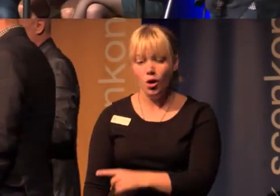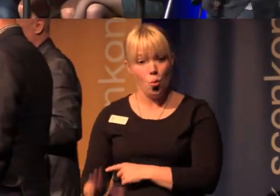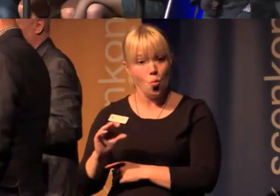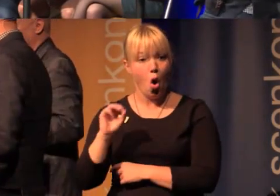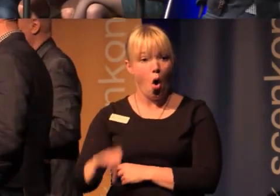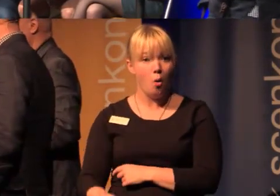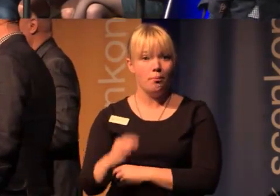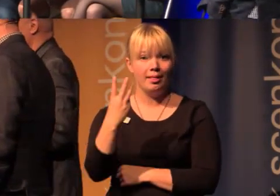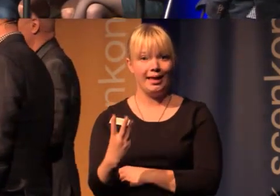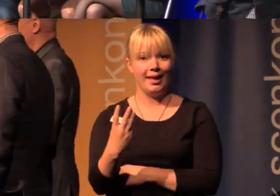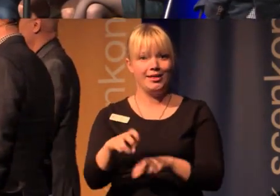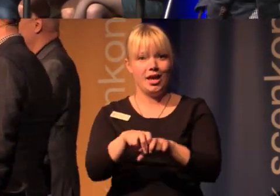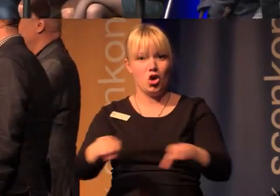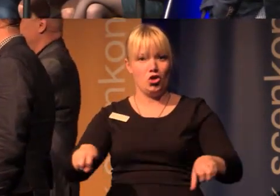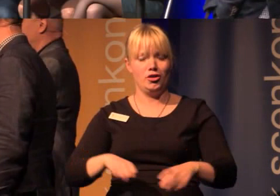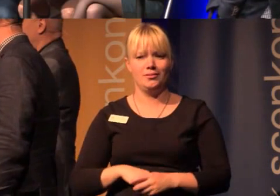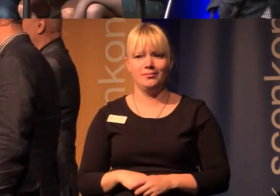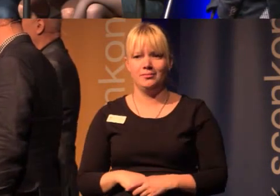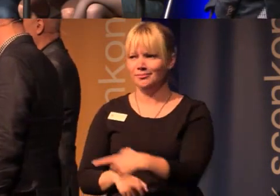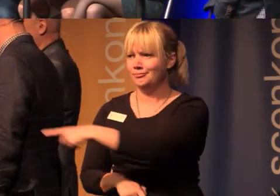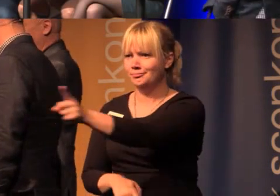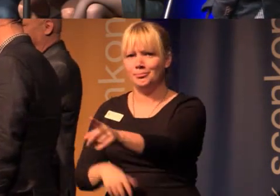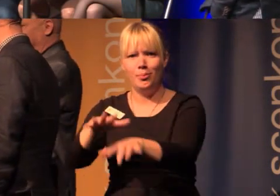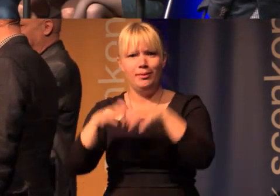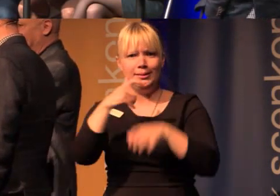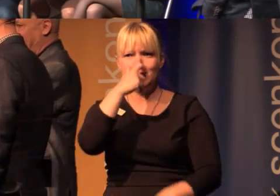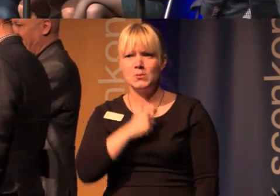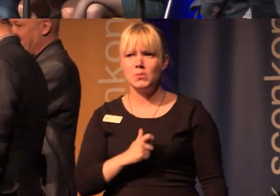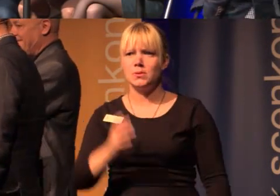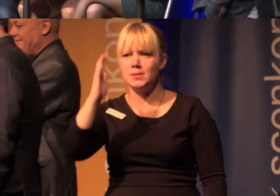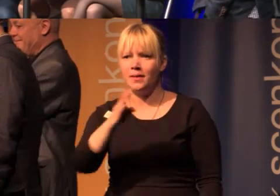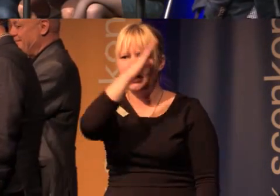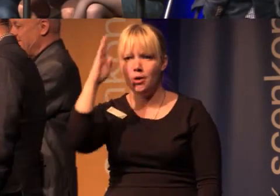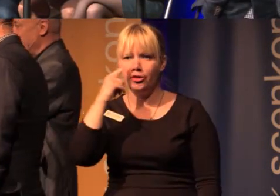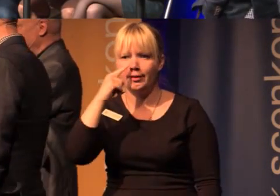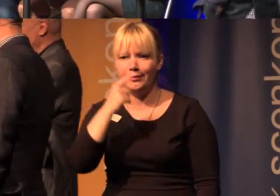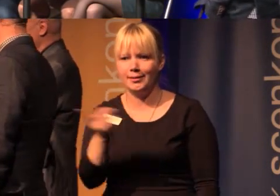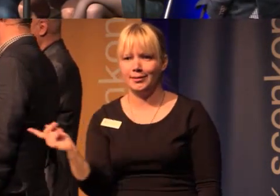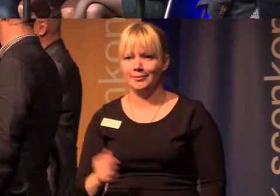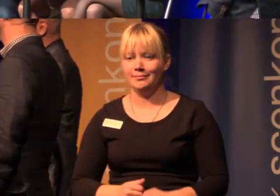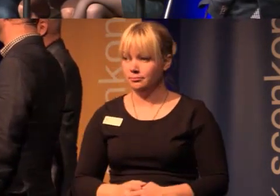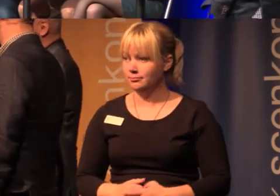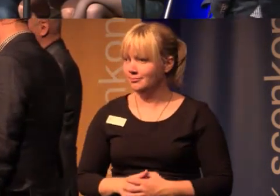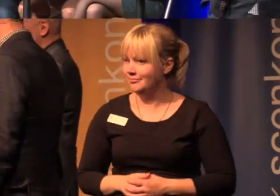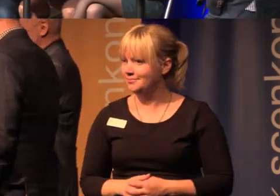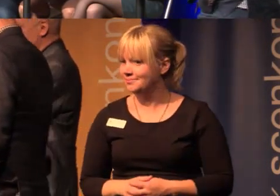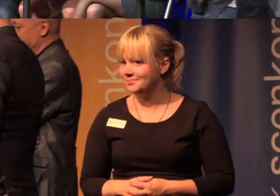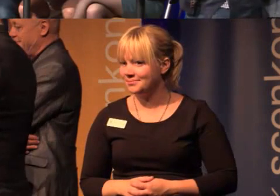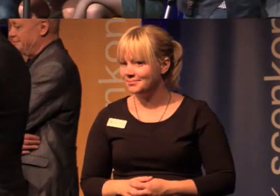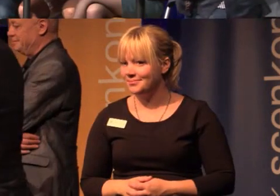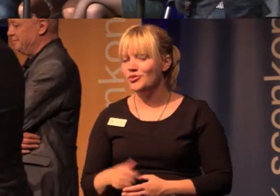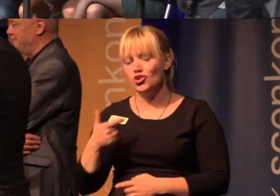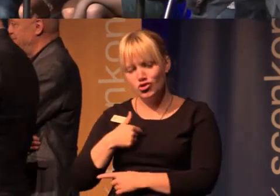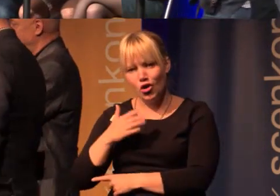Men hur som helst, och det jag menar är, nu blir de sura här, Dramatentanterna. Men nu ska vi se. Jag tycker